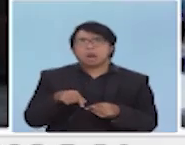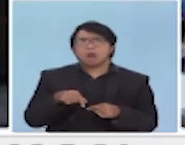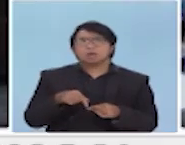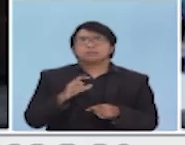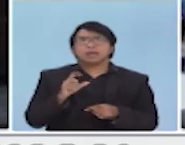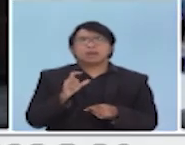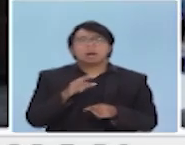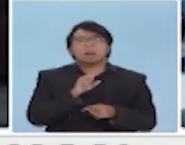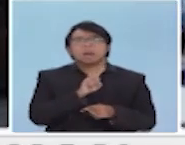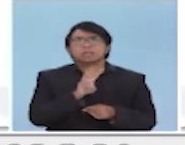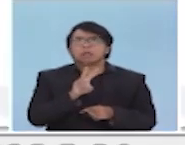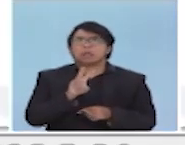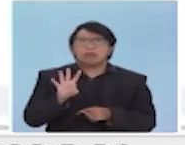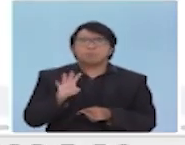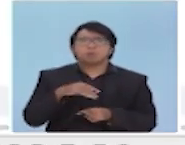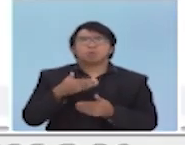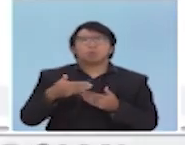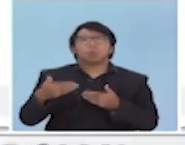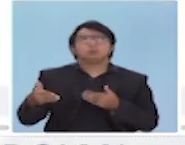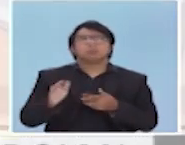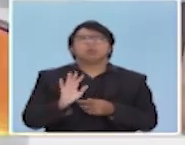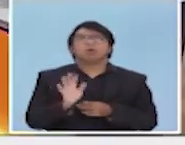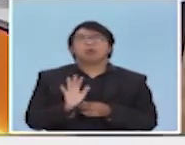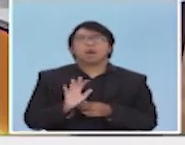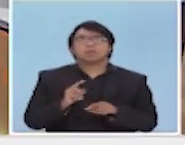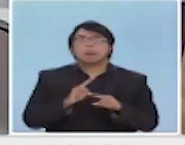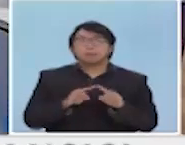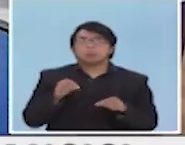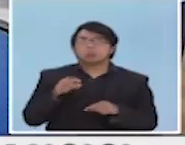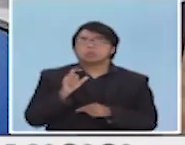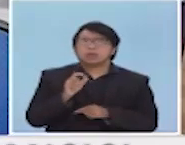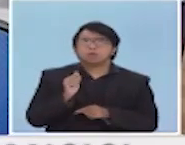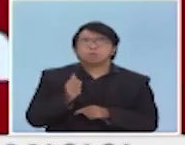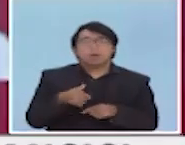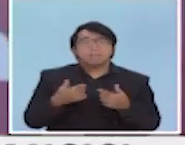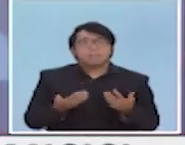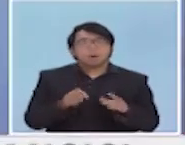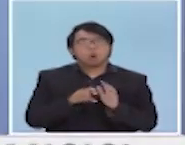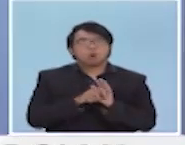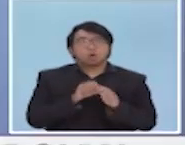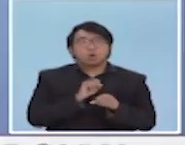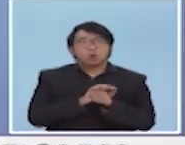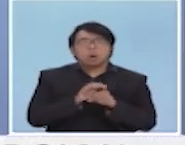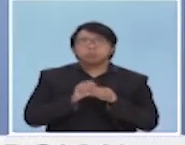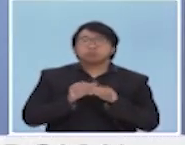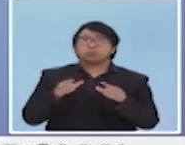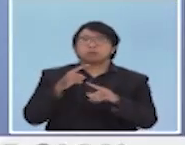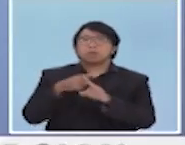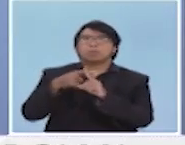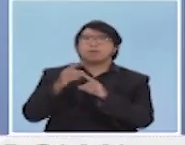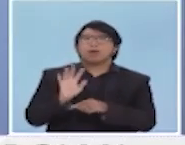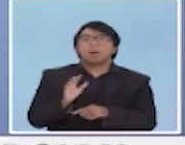bukan seperti itu, ini adalah cara kita untuk sama-sama mencegah agar tidak terjadi kasus dan